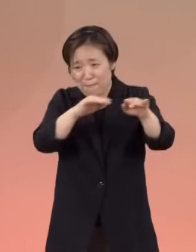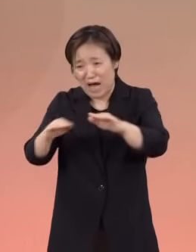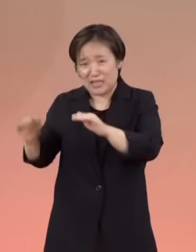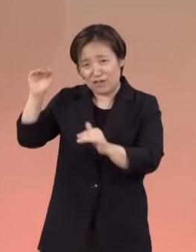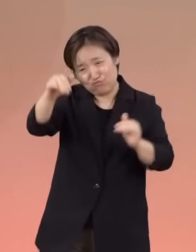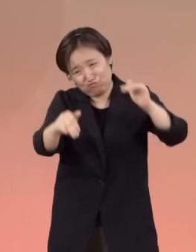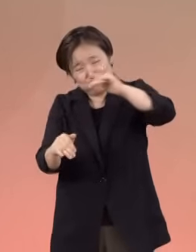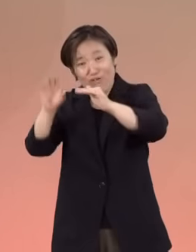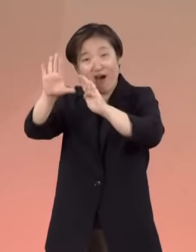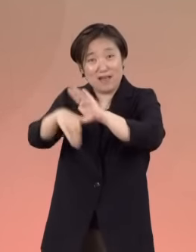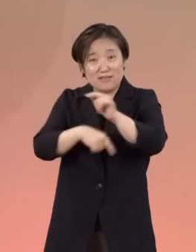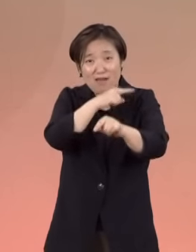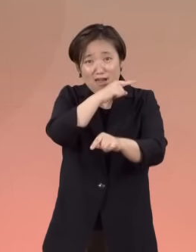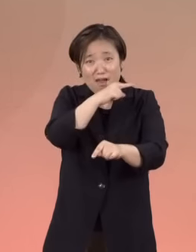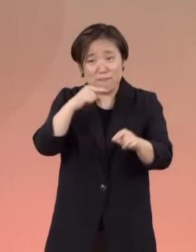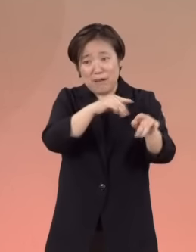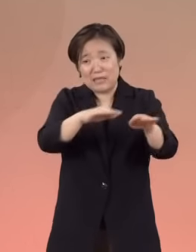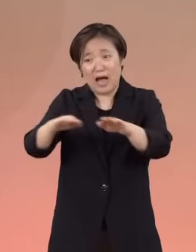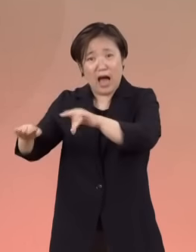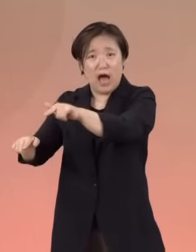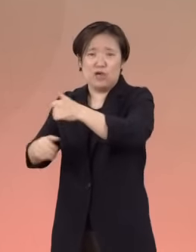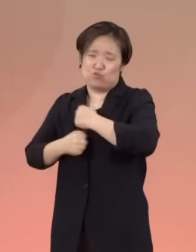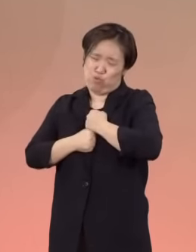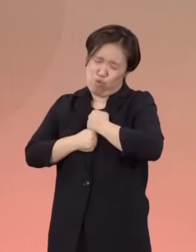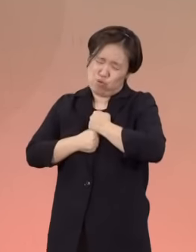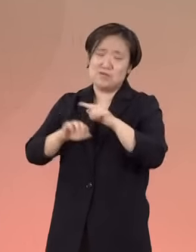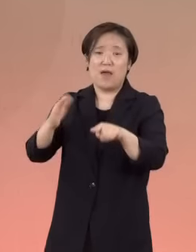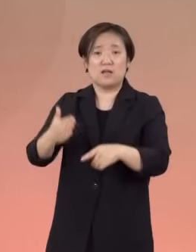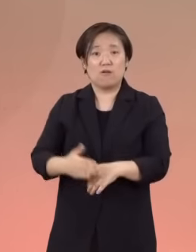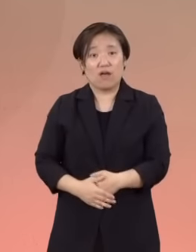정말 물 조심해야 돼요 물조심 자나깨나